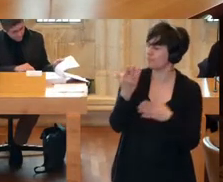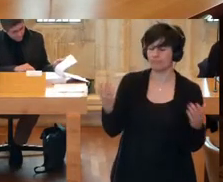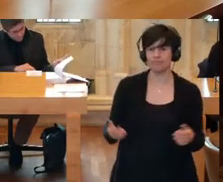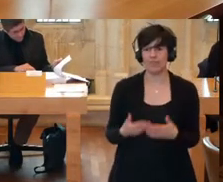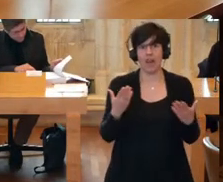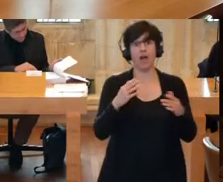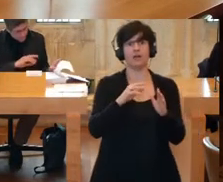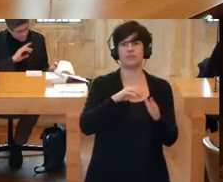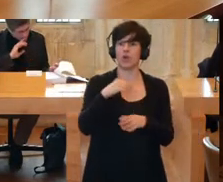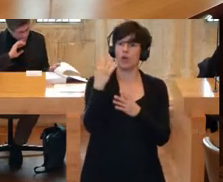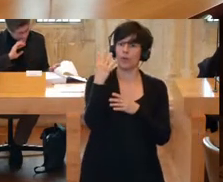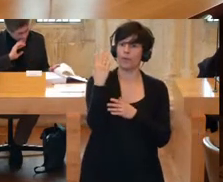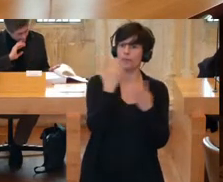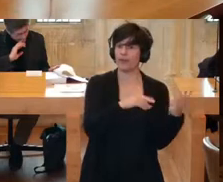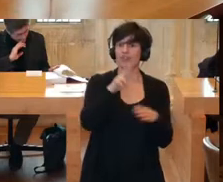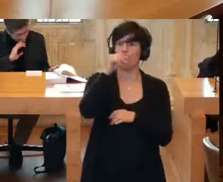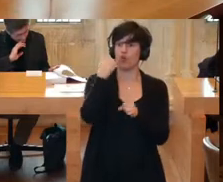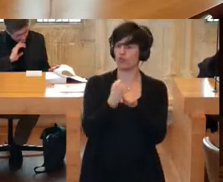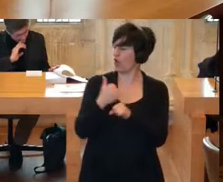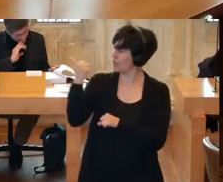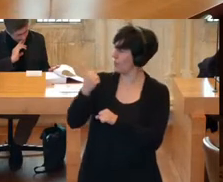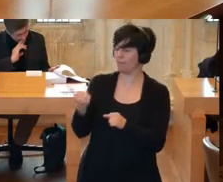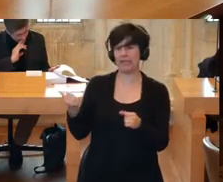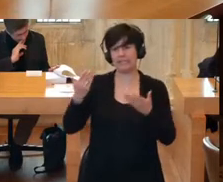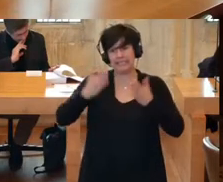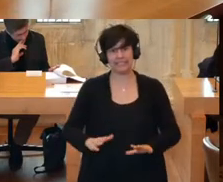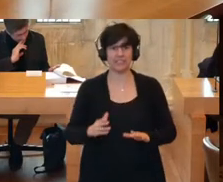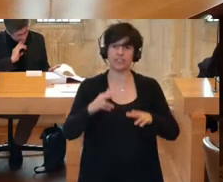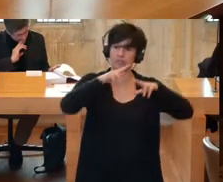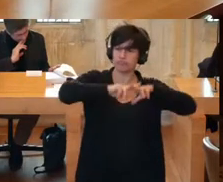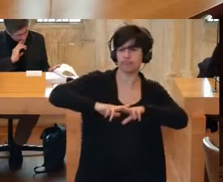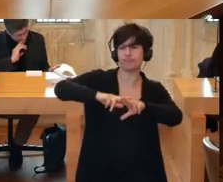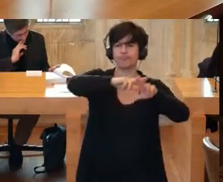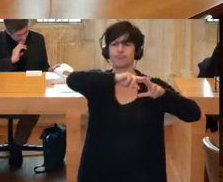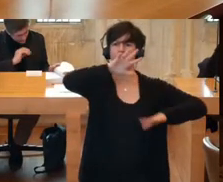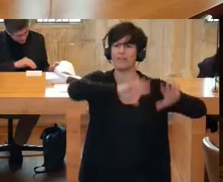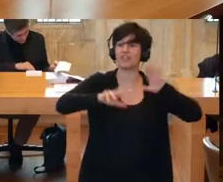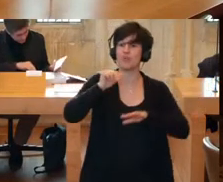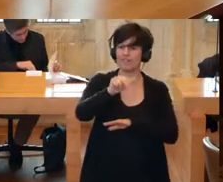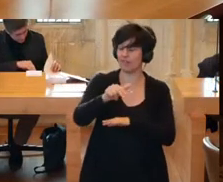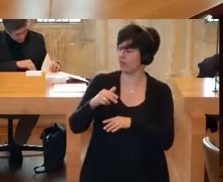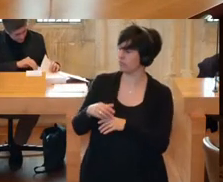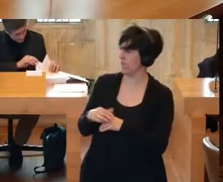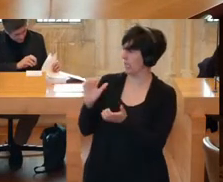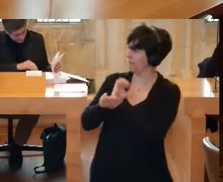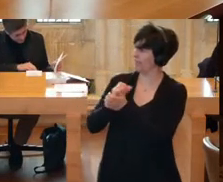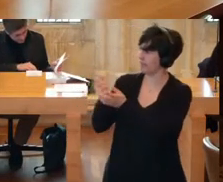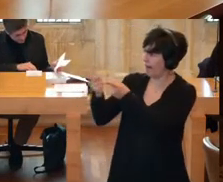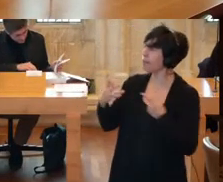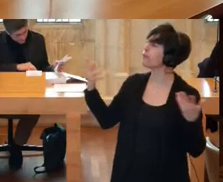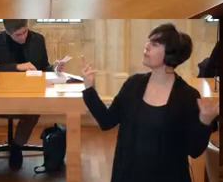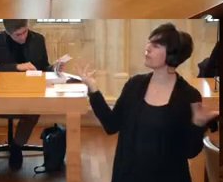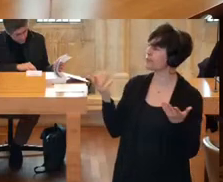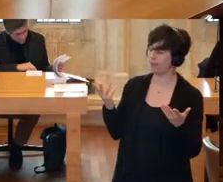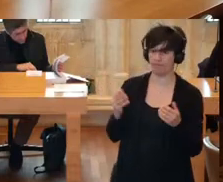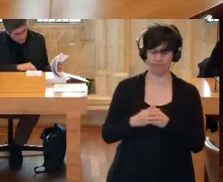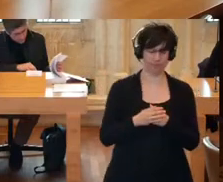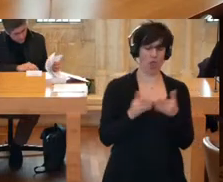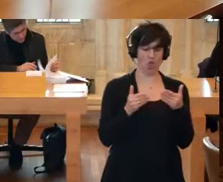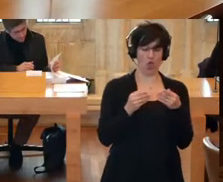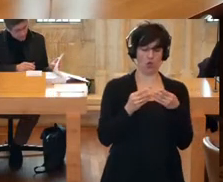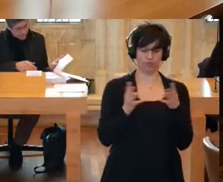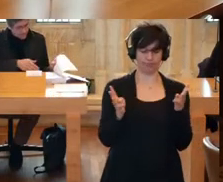30e anniversaire, vous avez décidé de faire des travaux d'aménagement de ce parc. Voici en résumé ce qui a été annoncé à la presse. L'entrée du parc